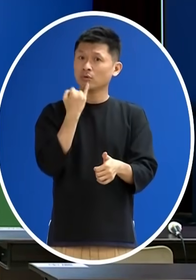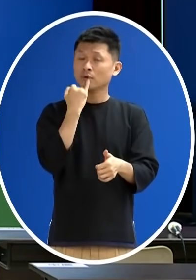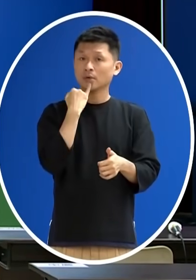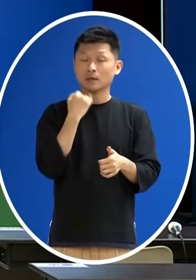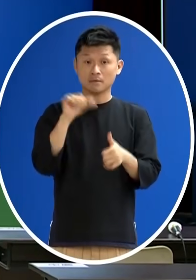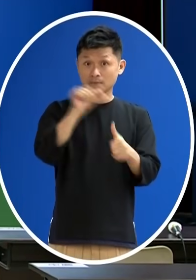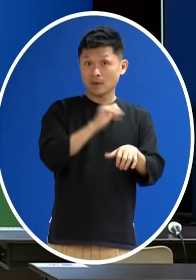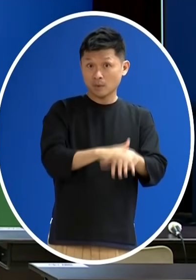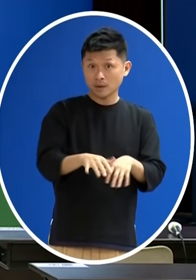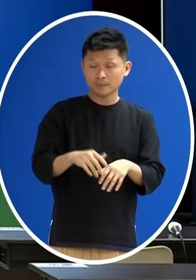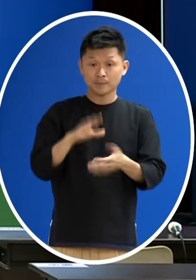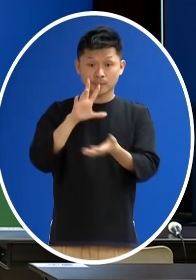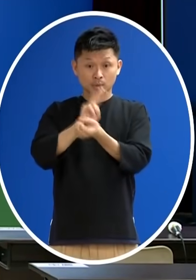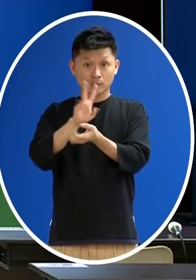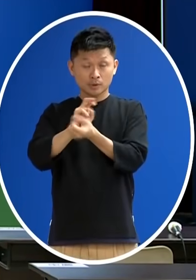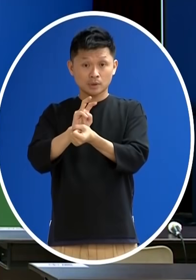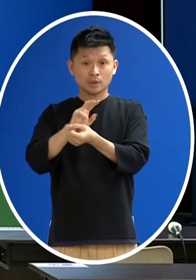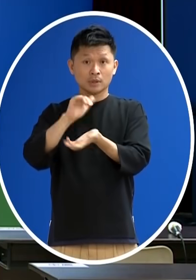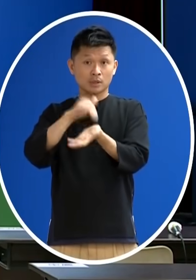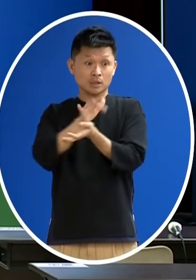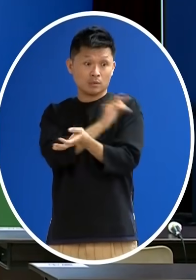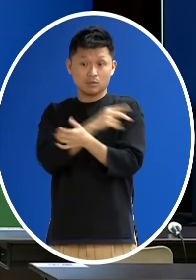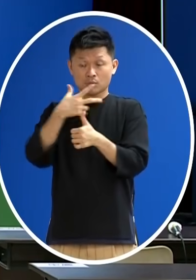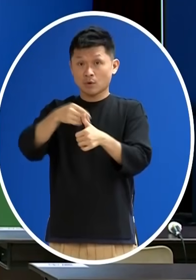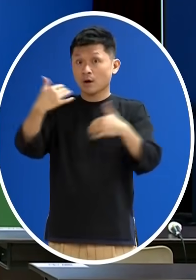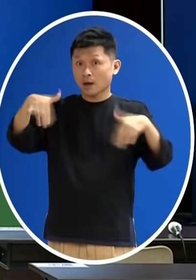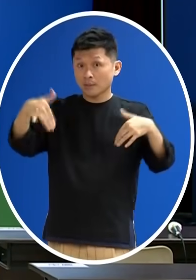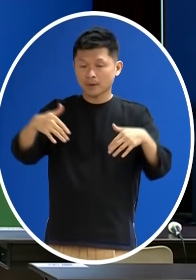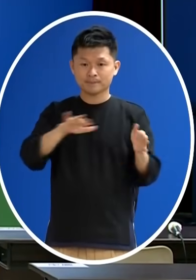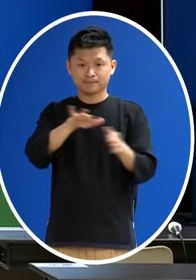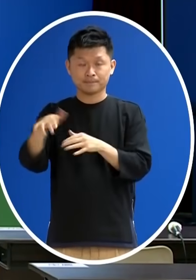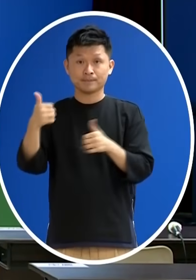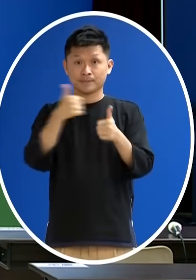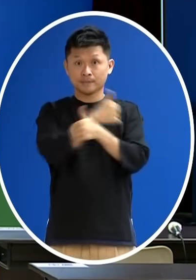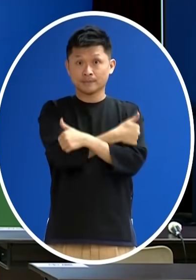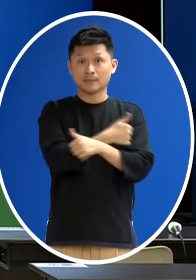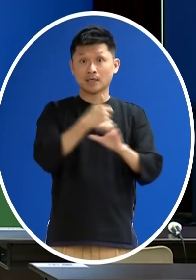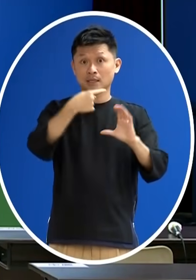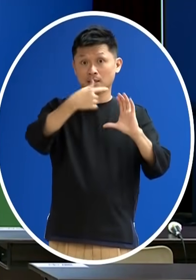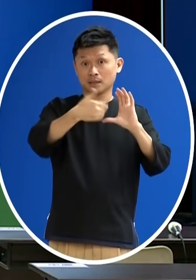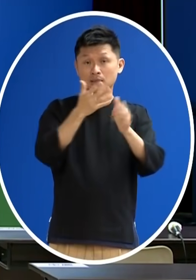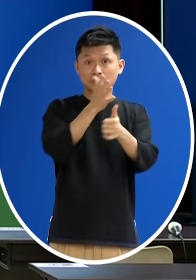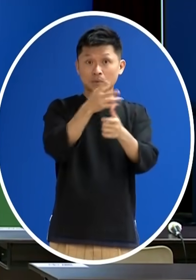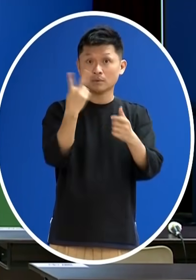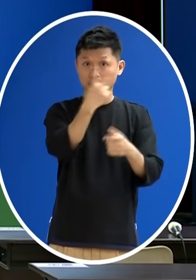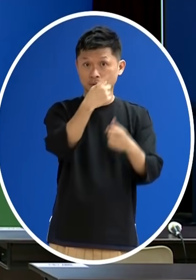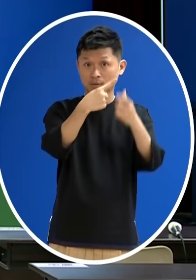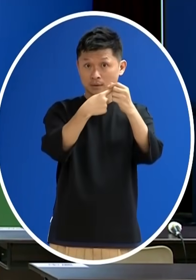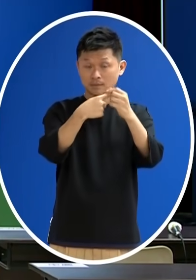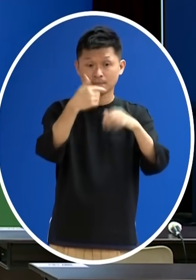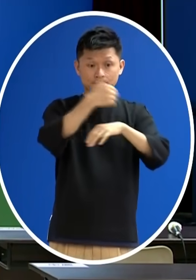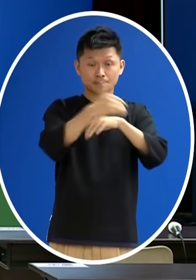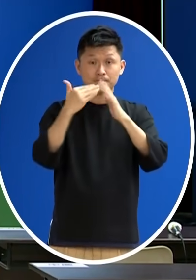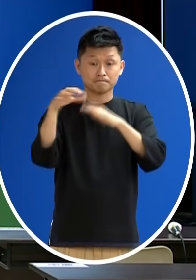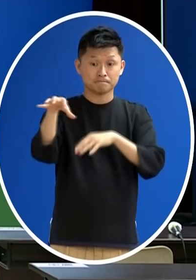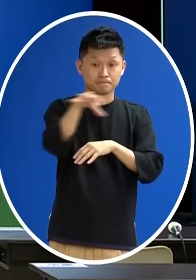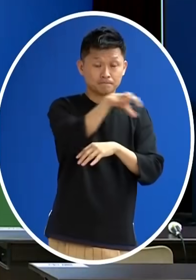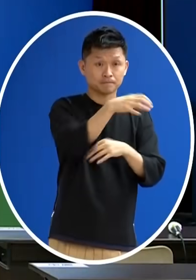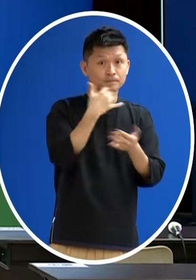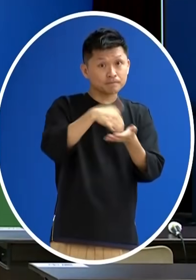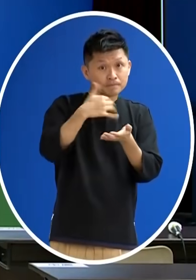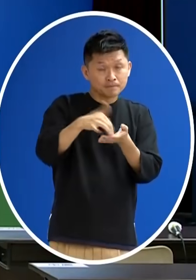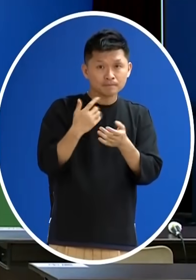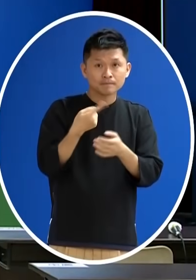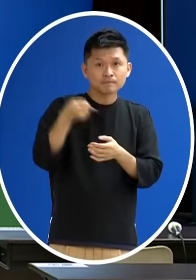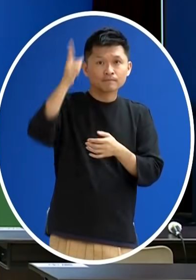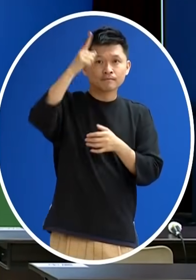还有没有医护没有打到疫苗？另外想代替一电视提问两题，第一题想请教说，各县市有没有统计上一波